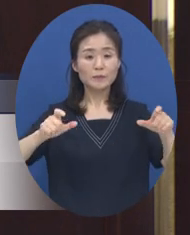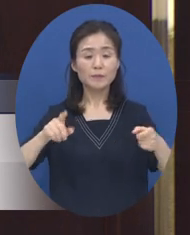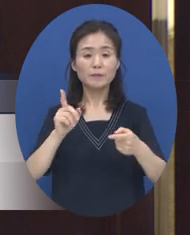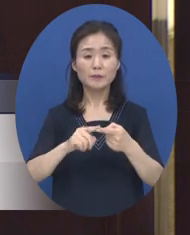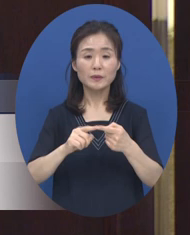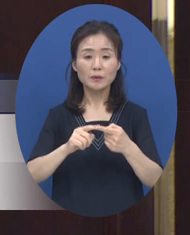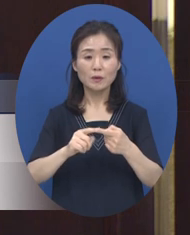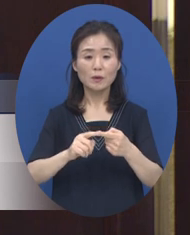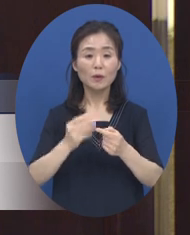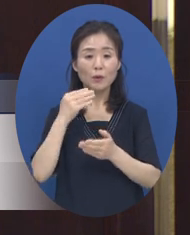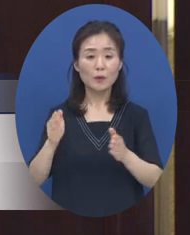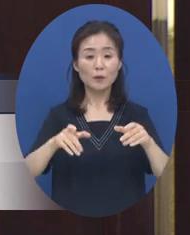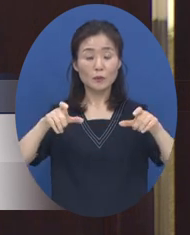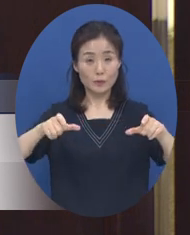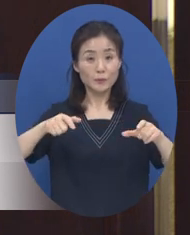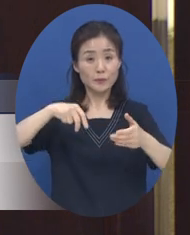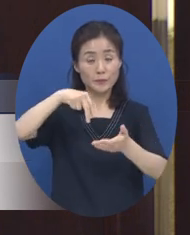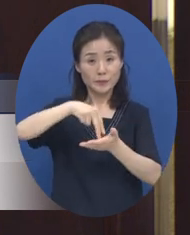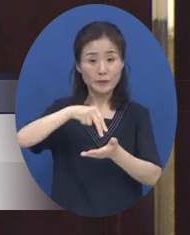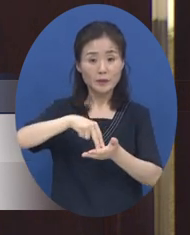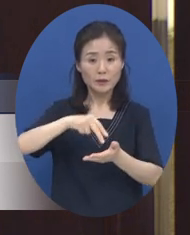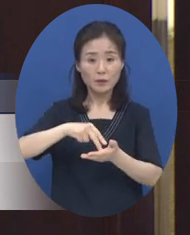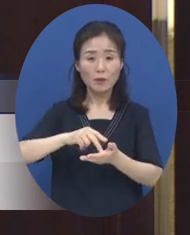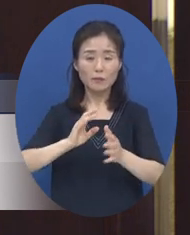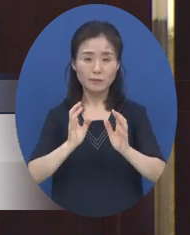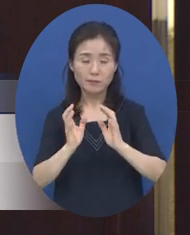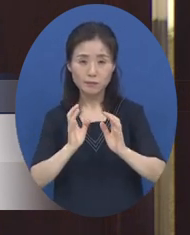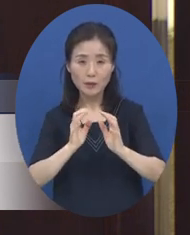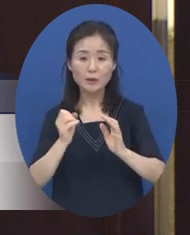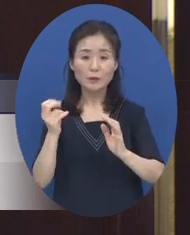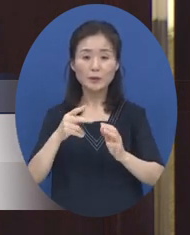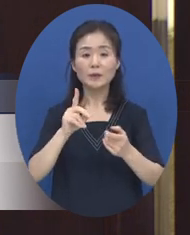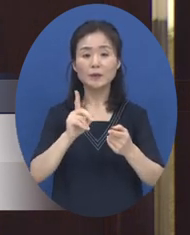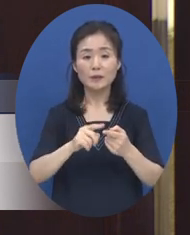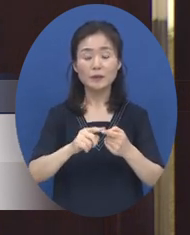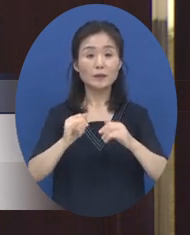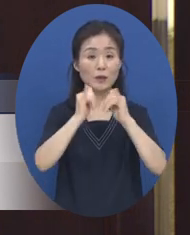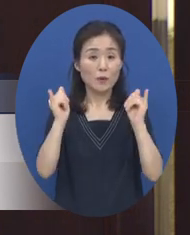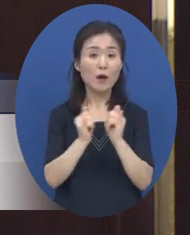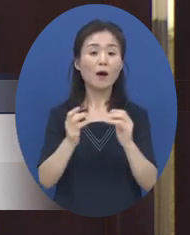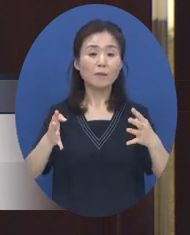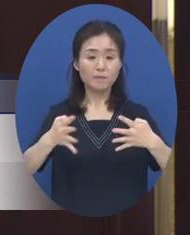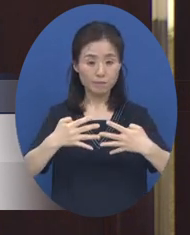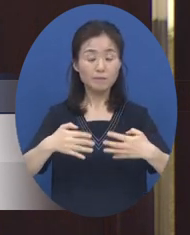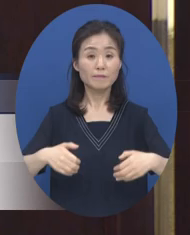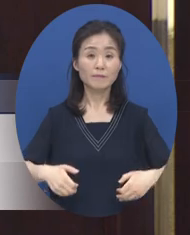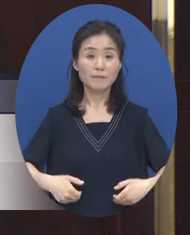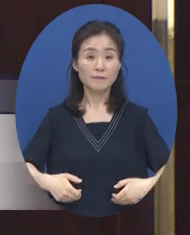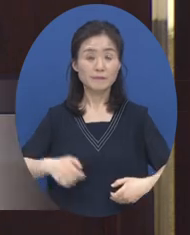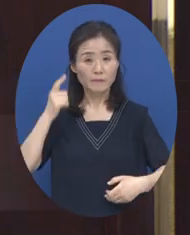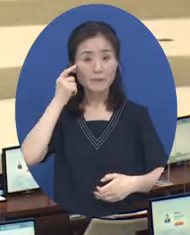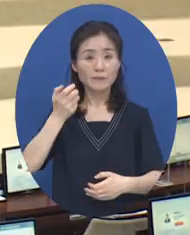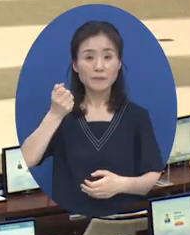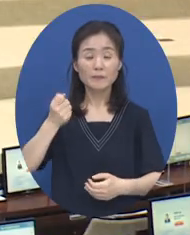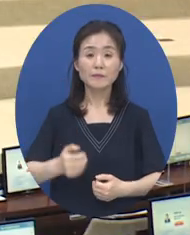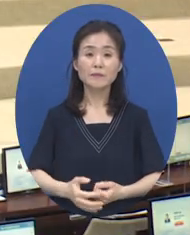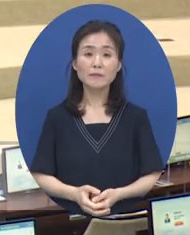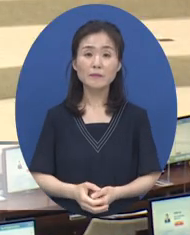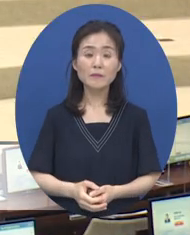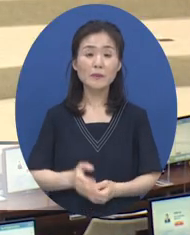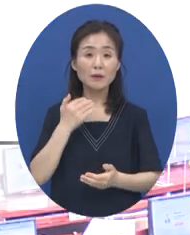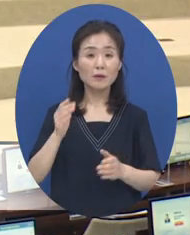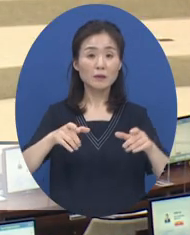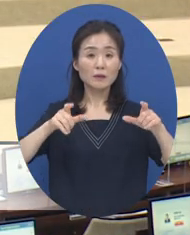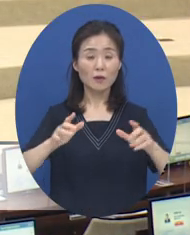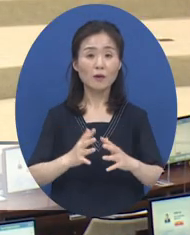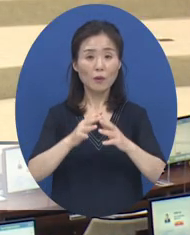우리 도 차원에서 심도 있는 논의와 이에 대한 어떤 사회적 합의가 필요하다고 봅니다. 경기